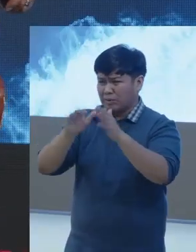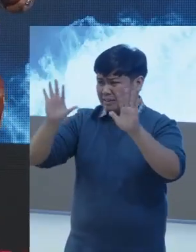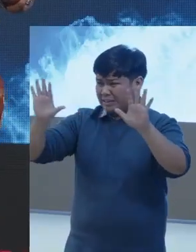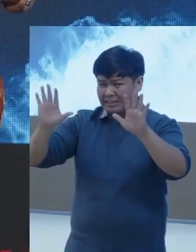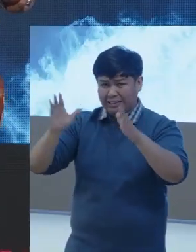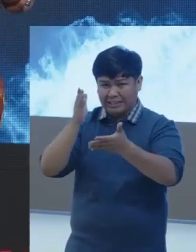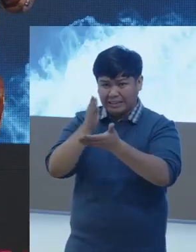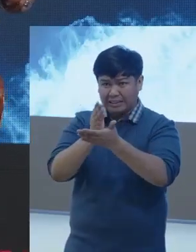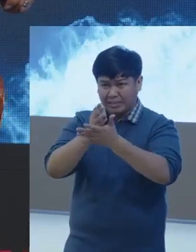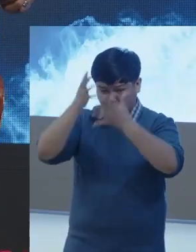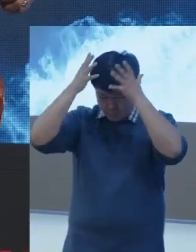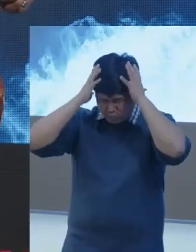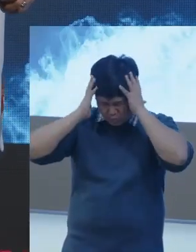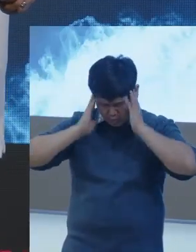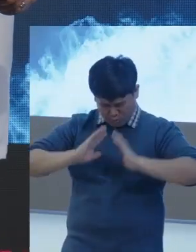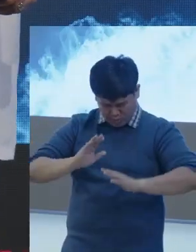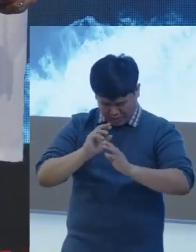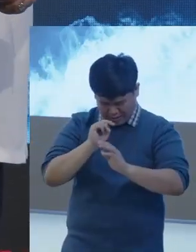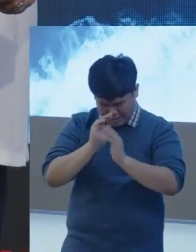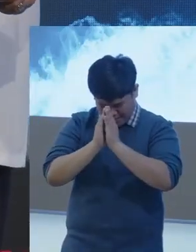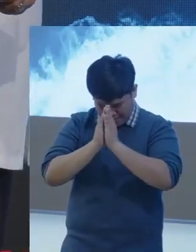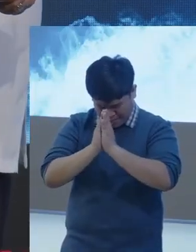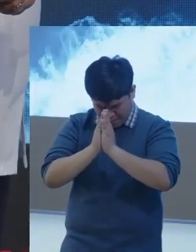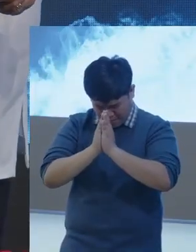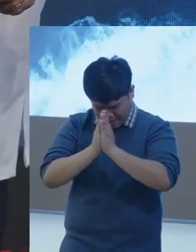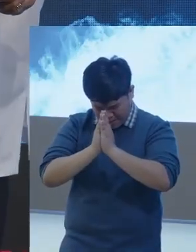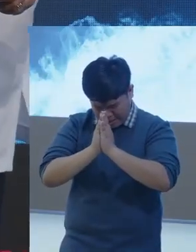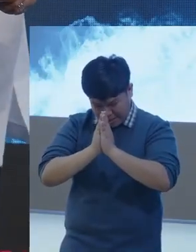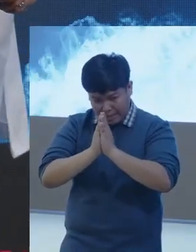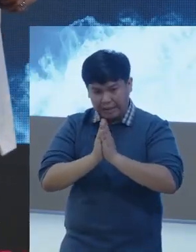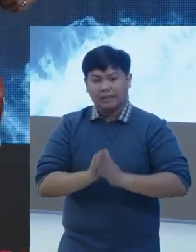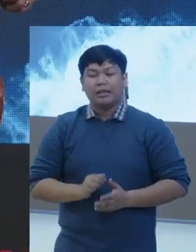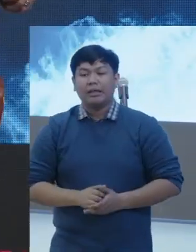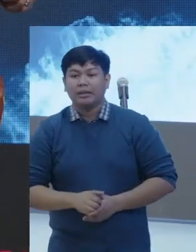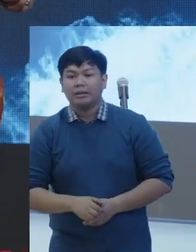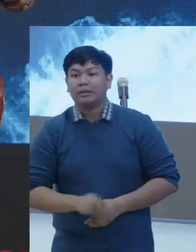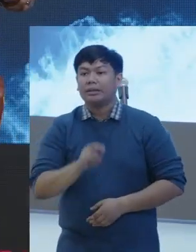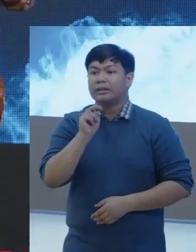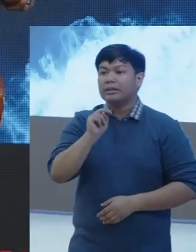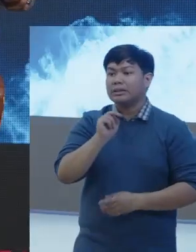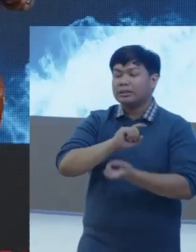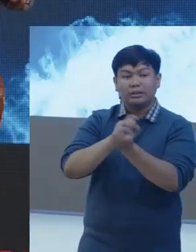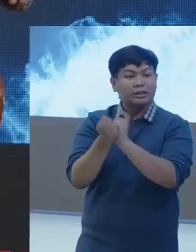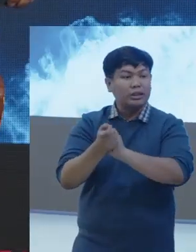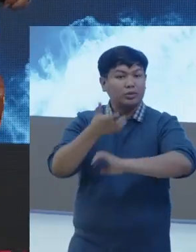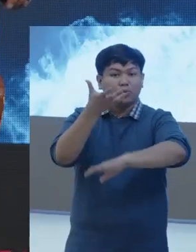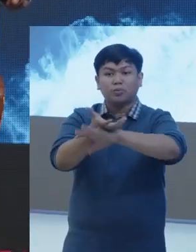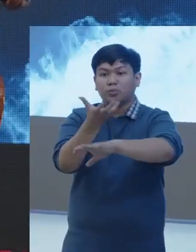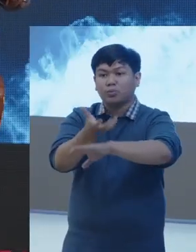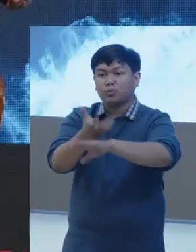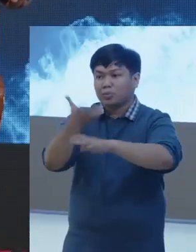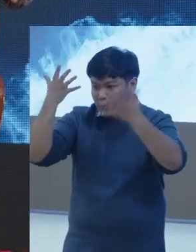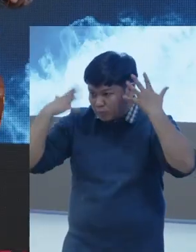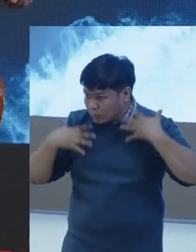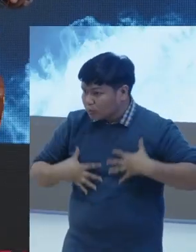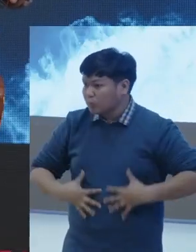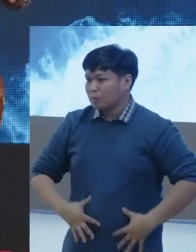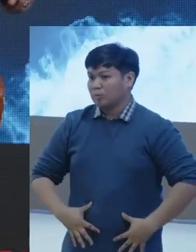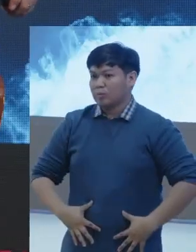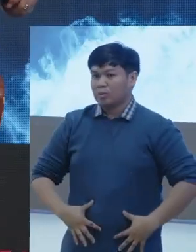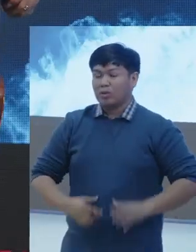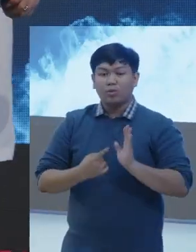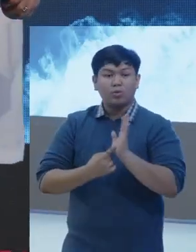2, si Nehemiah nananalangin, kanyang ipinangungumpisalang lahat ng kasalanan na nagawa niya, 10 ng kanyang